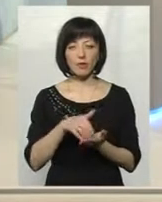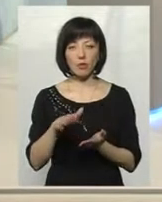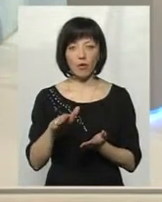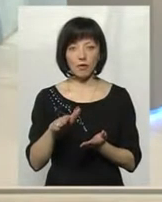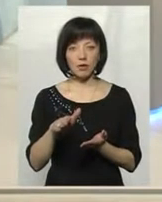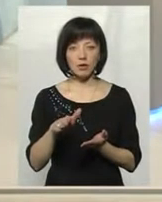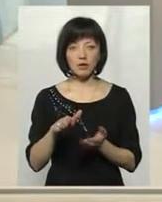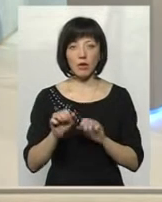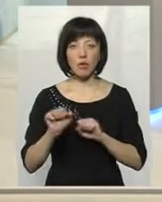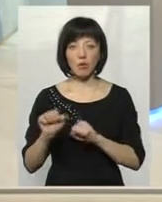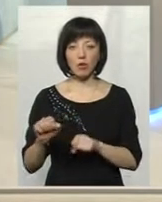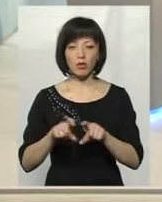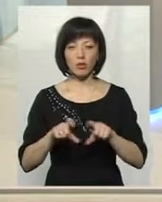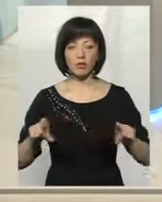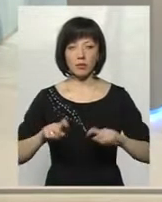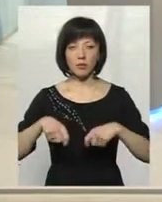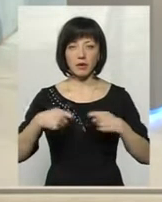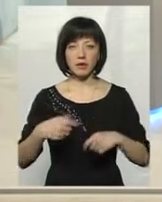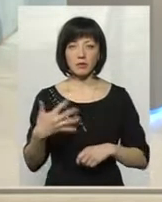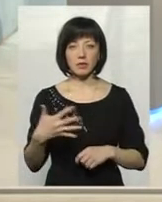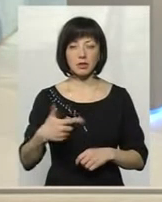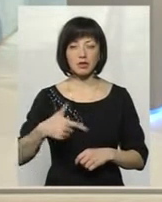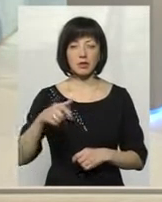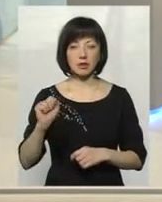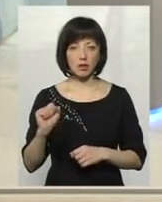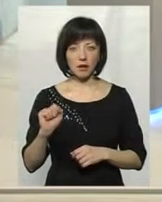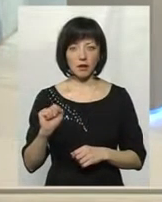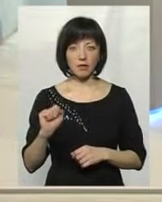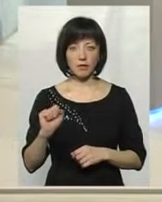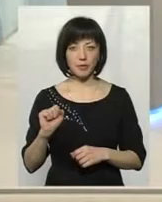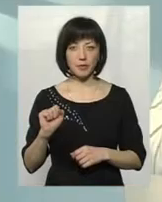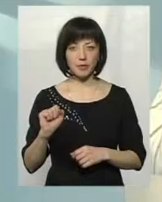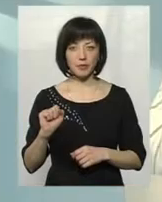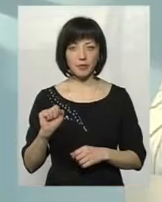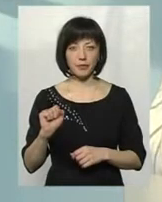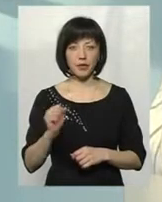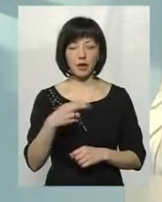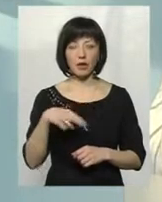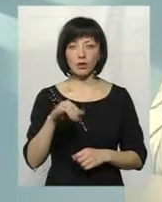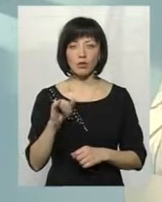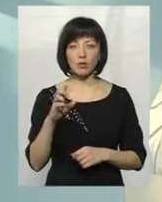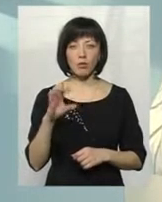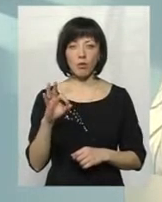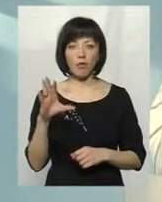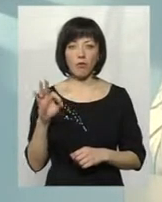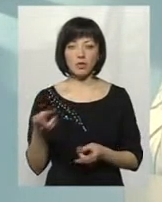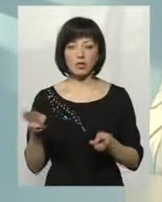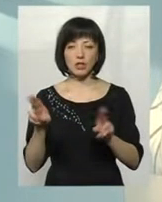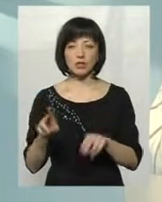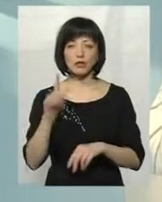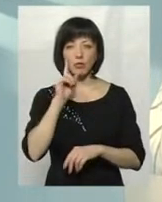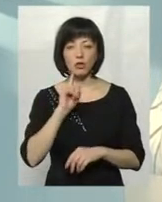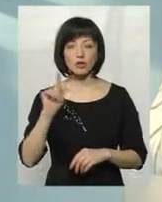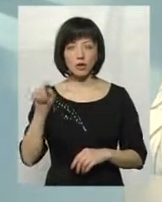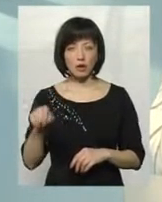відмовилось оборонне відомство передати 50 гектарів в Дубово, і вони залишилися поки що там.